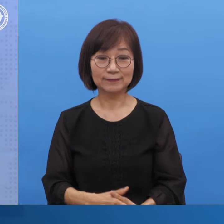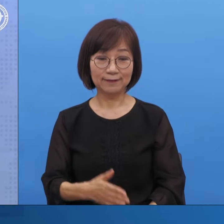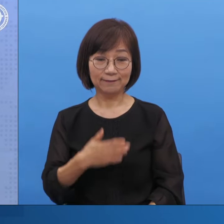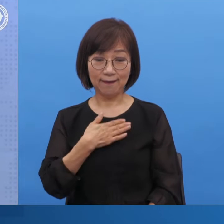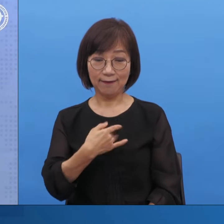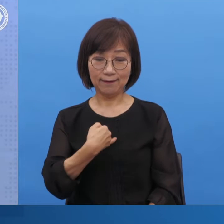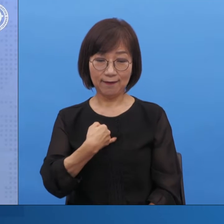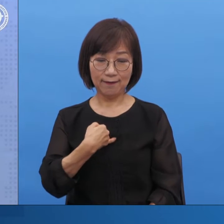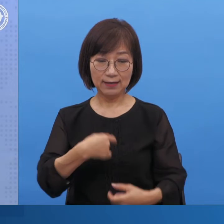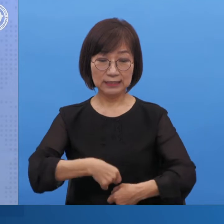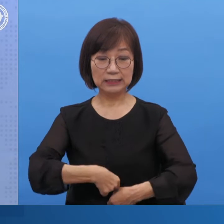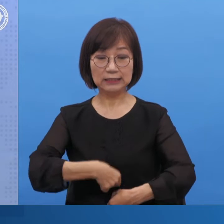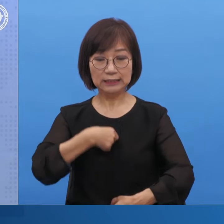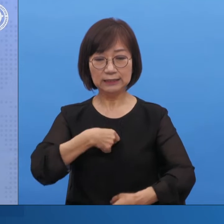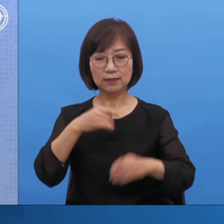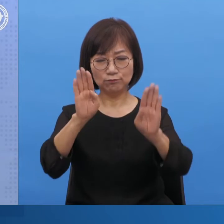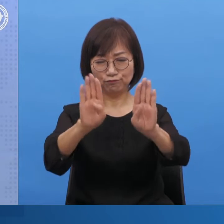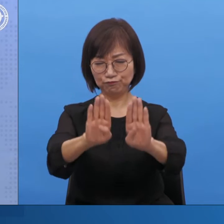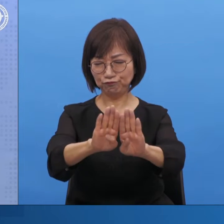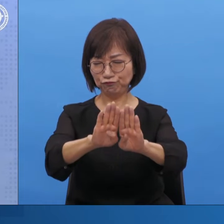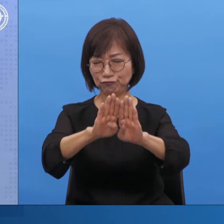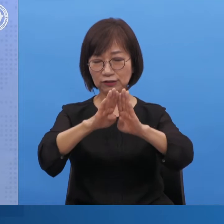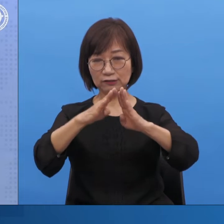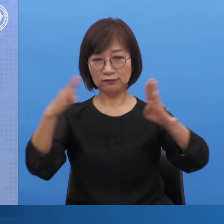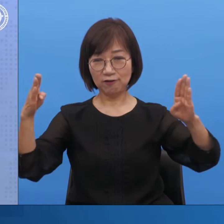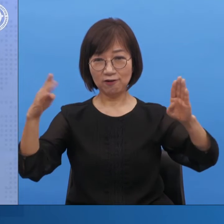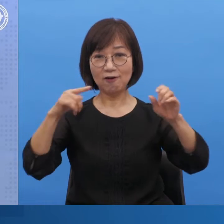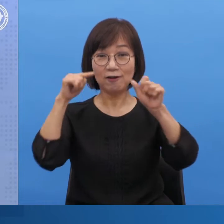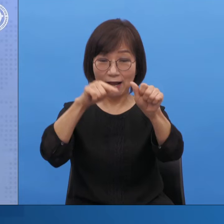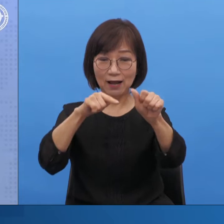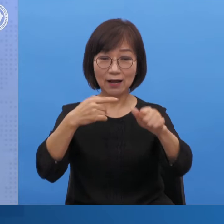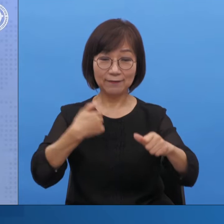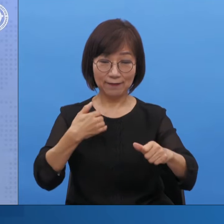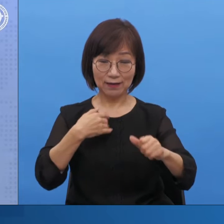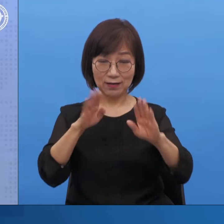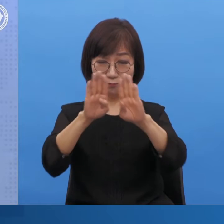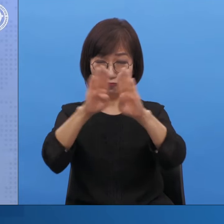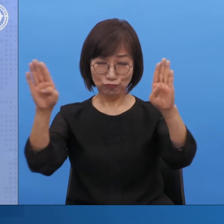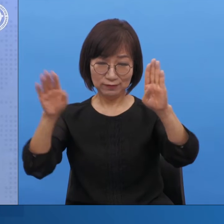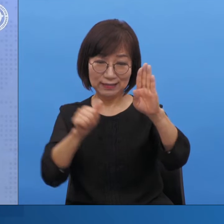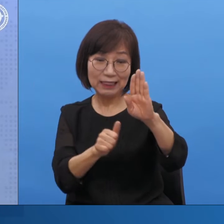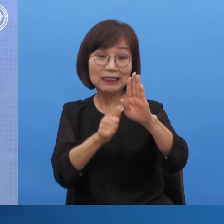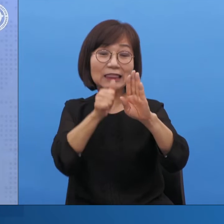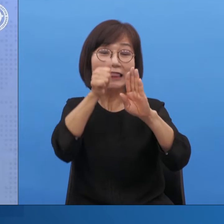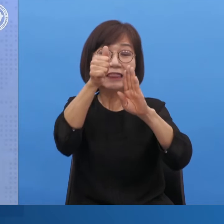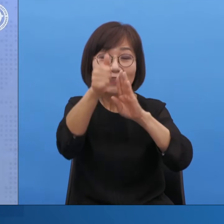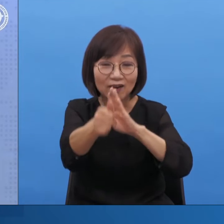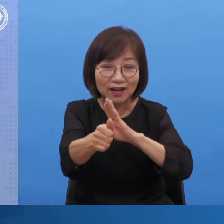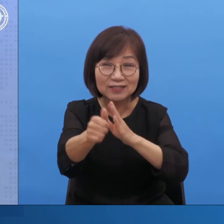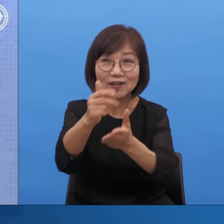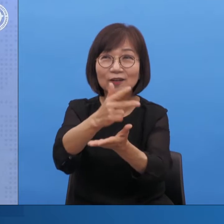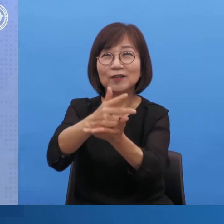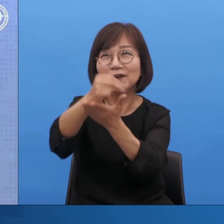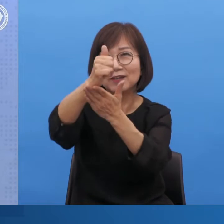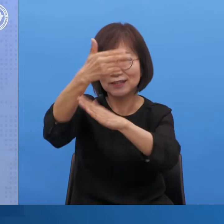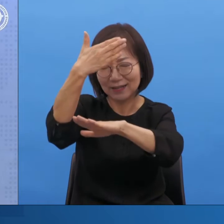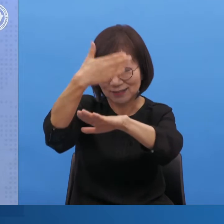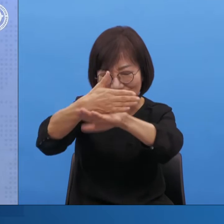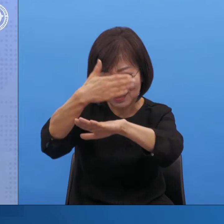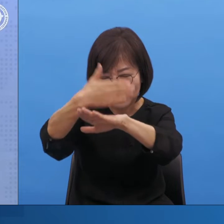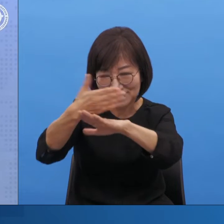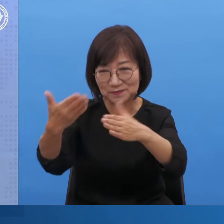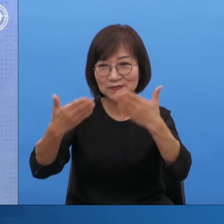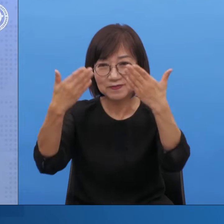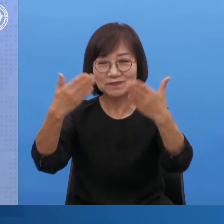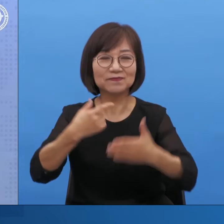문을 열지어다. 내가 그리로 들어가서 여호와께 감사하였다. Open to